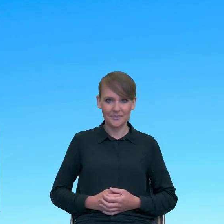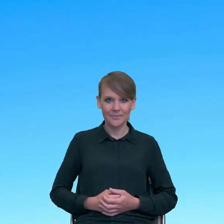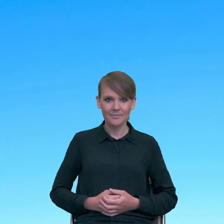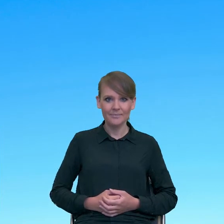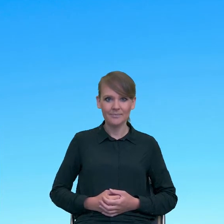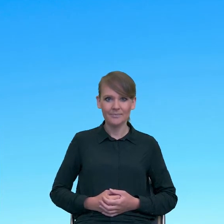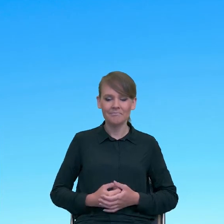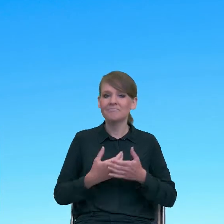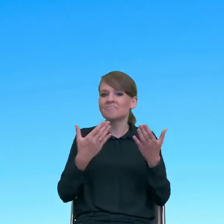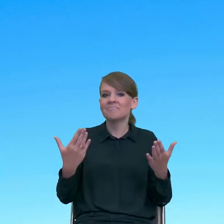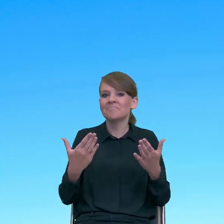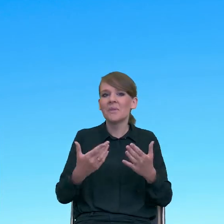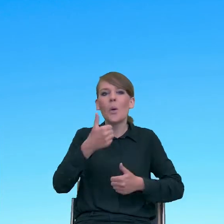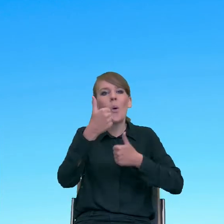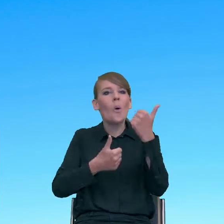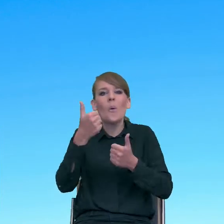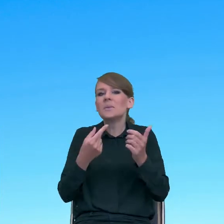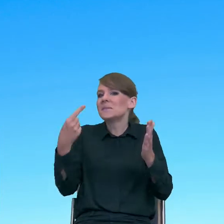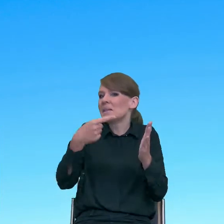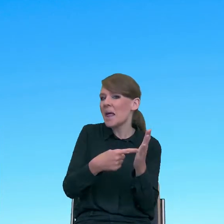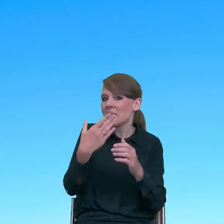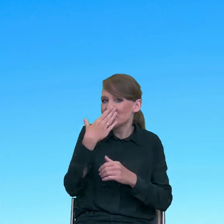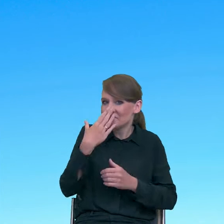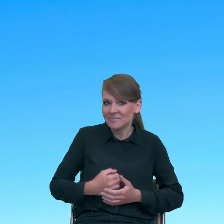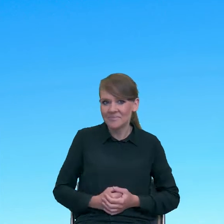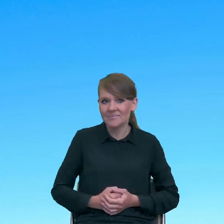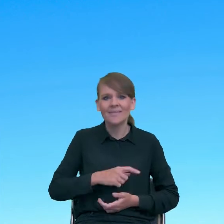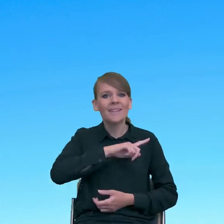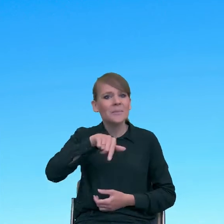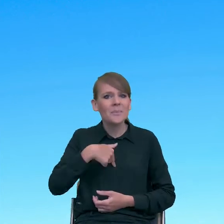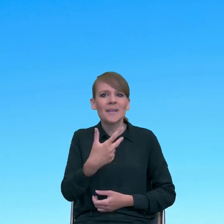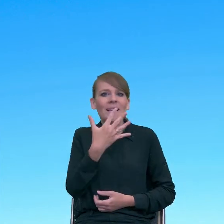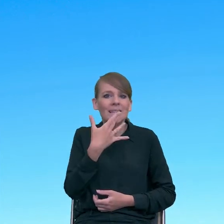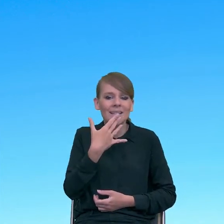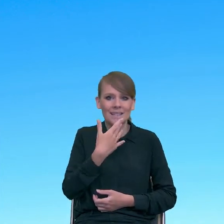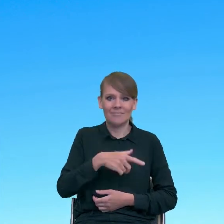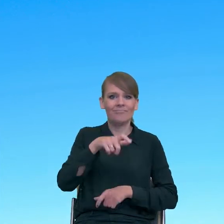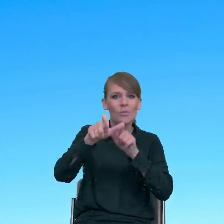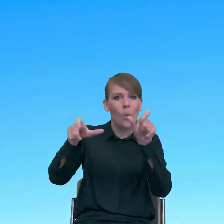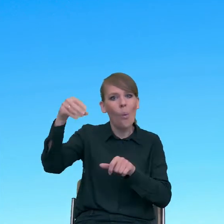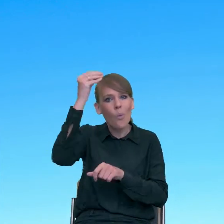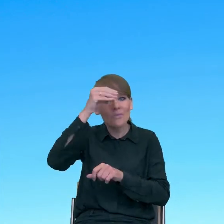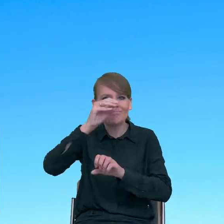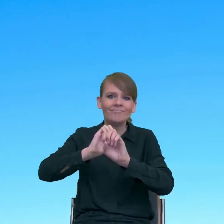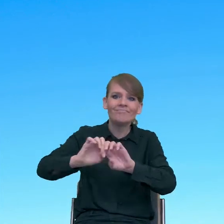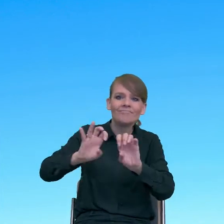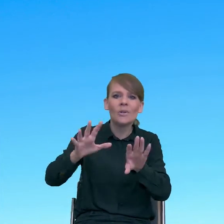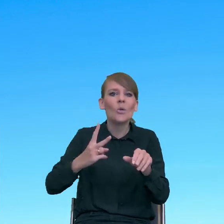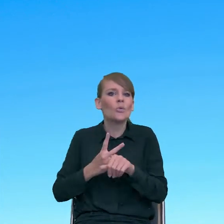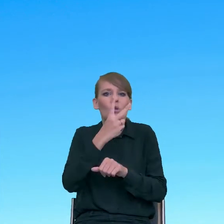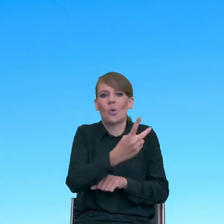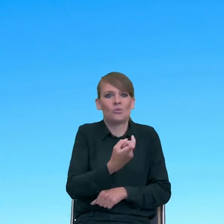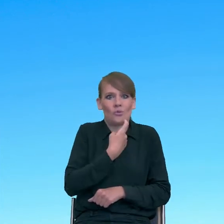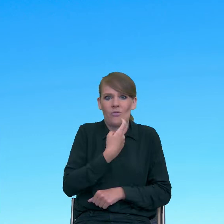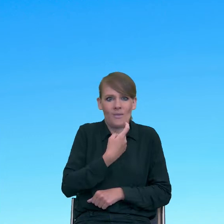Proszę państwa, jaki był cel naszego konkursu? Bardzo zależało nam, by wytłumaczyć uczniom, czym jest dostępność i jak